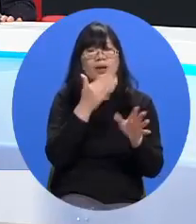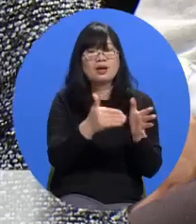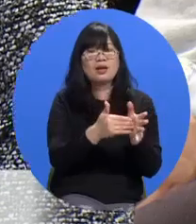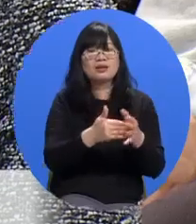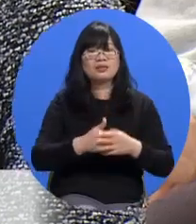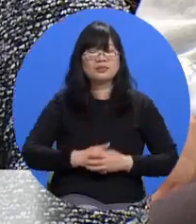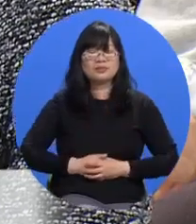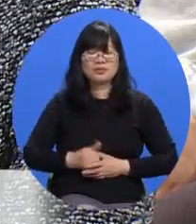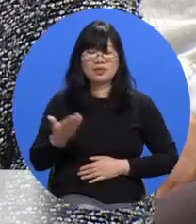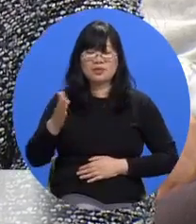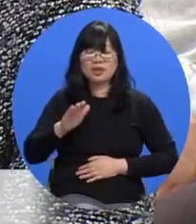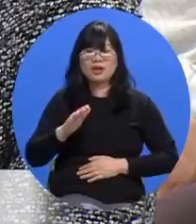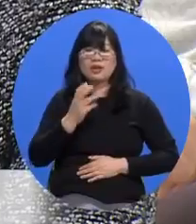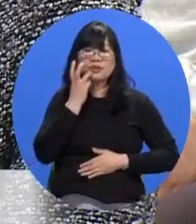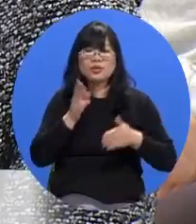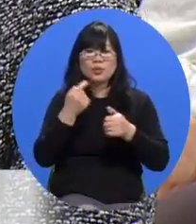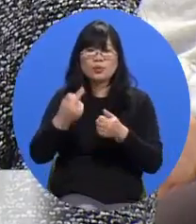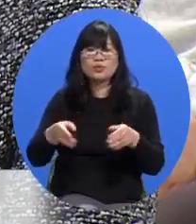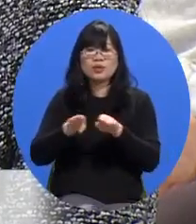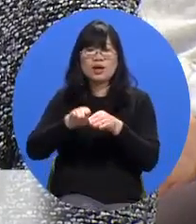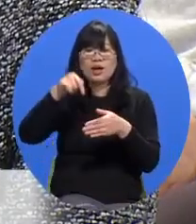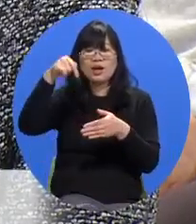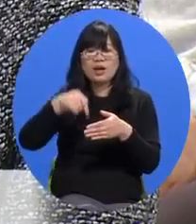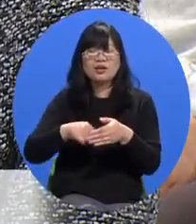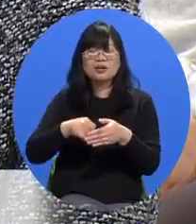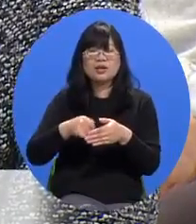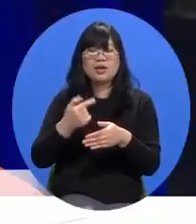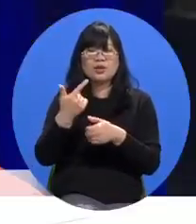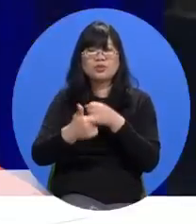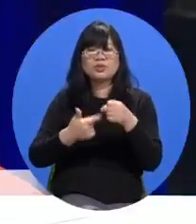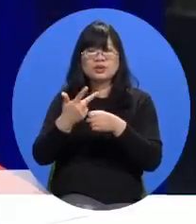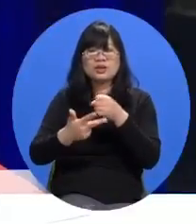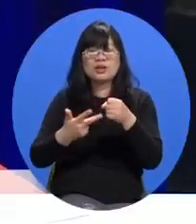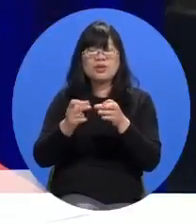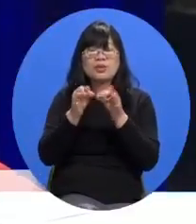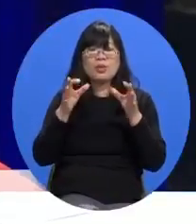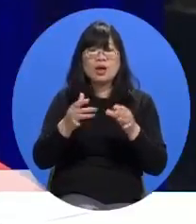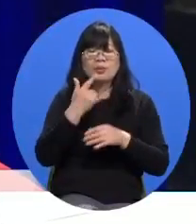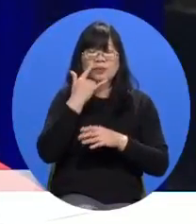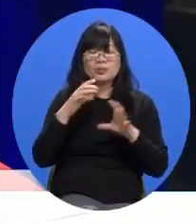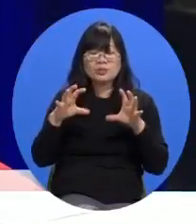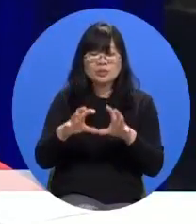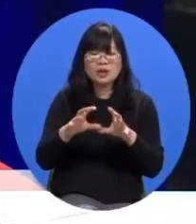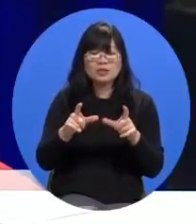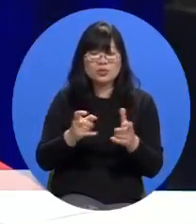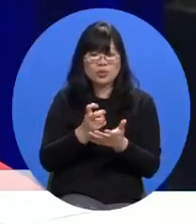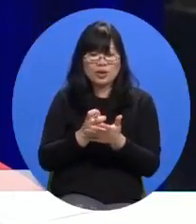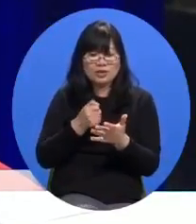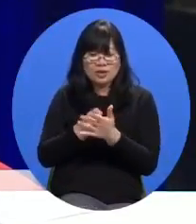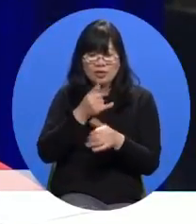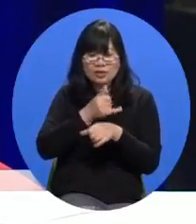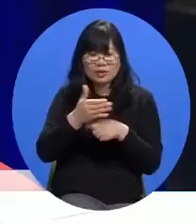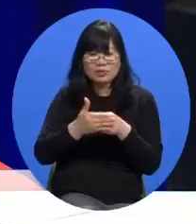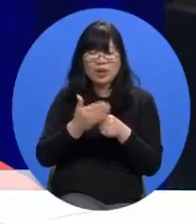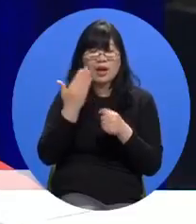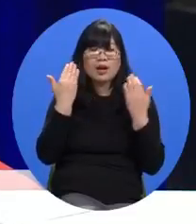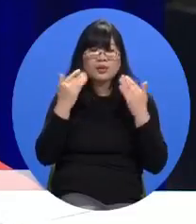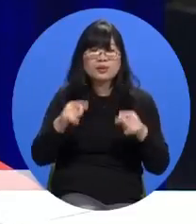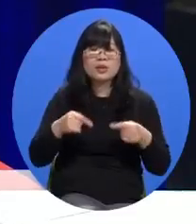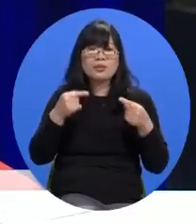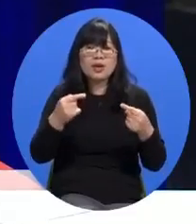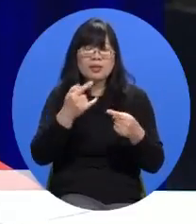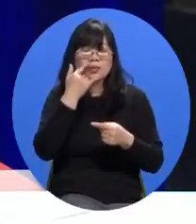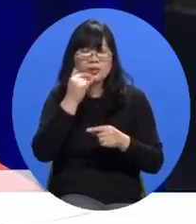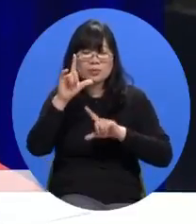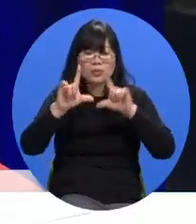있더라고요. 근데 경기도 교육청에서 어쨌든 그 6, 7년 동안 학부모회를 이렇게 조례로 제정하고 나니까 학교에 참여하는